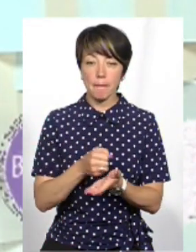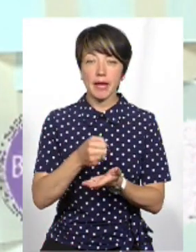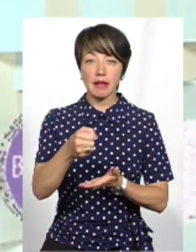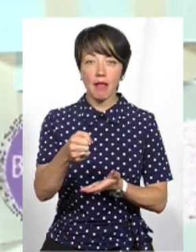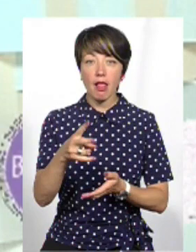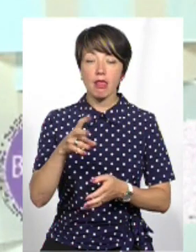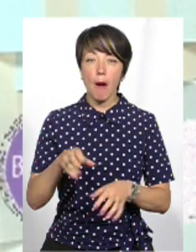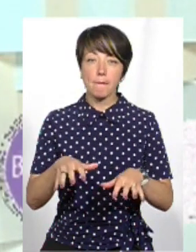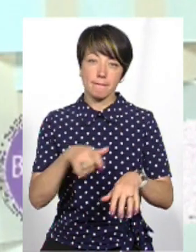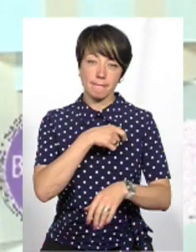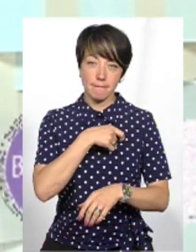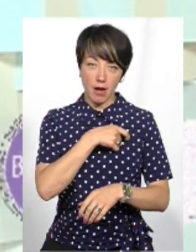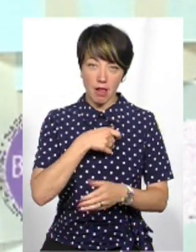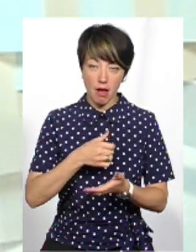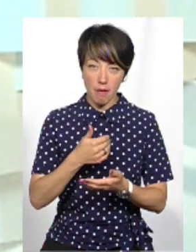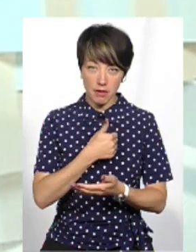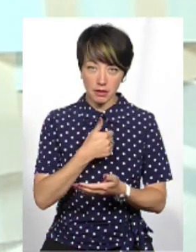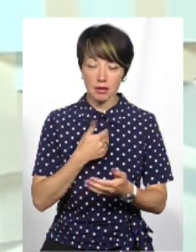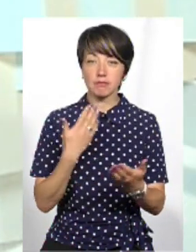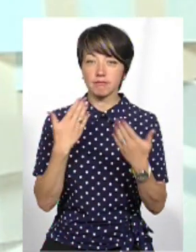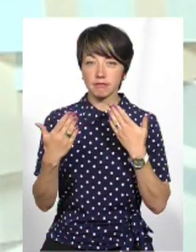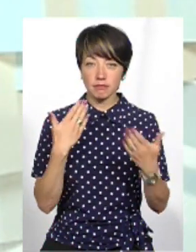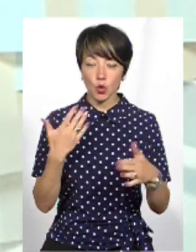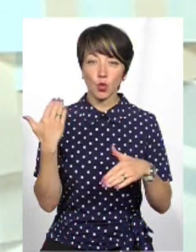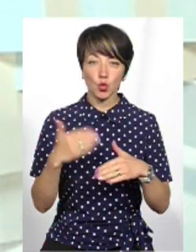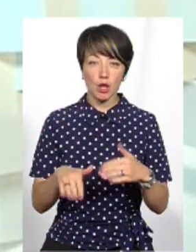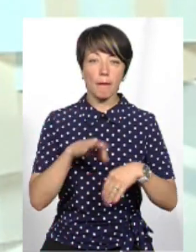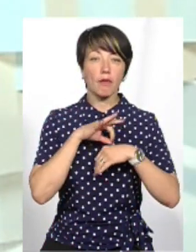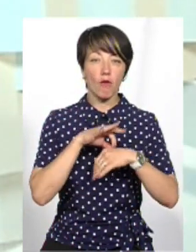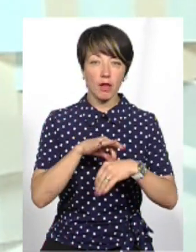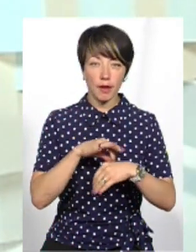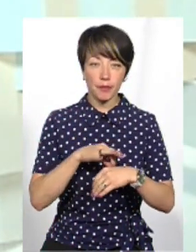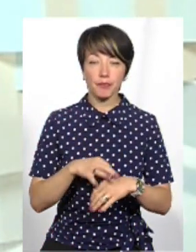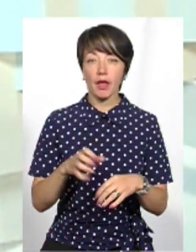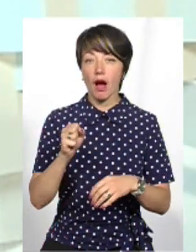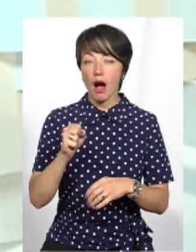претендентом на парламентське крісло ми провели публічні співбесіди.